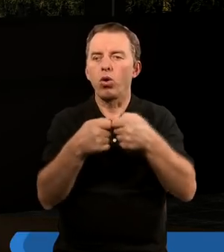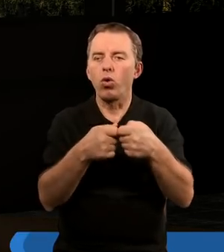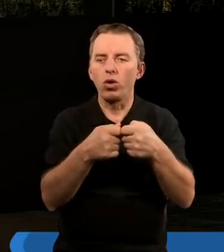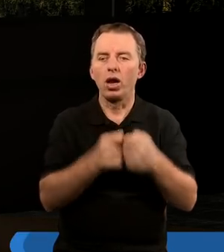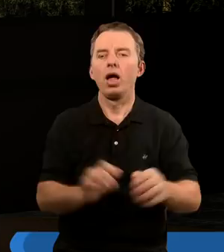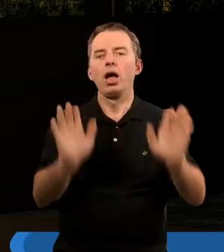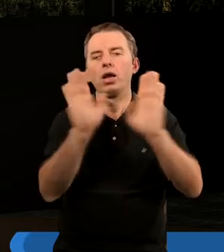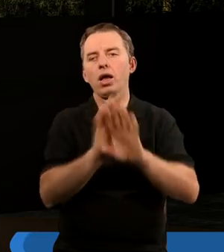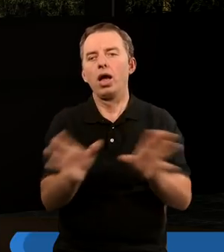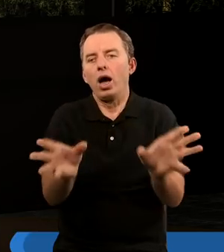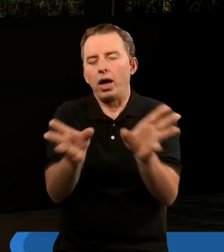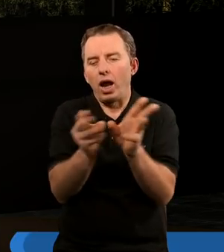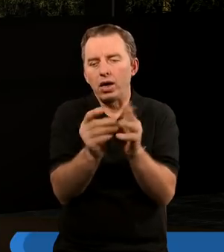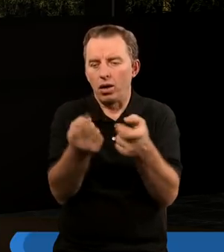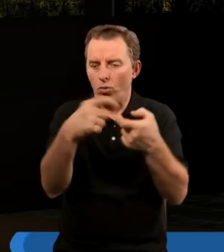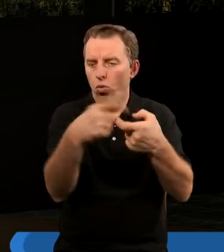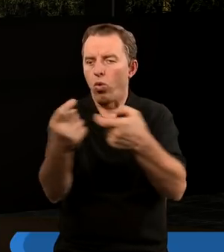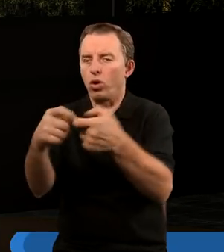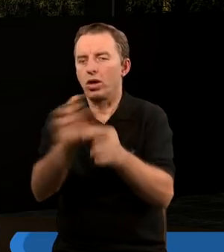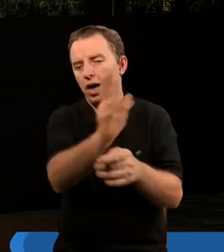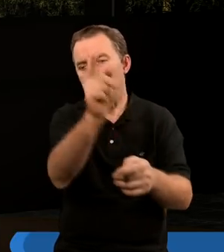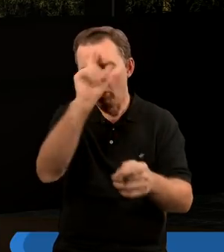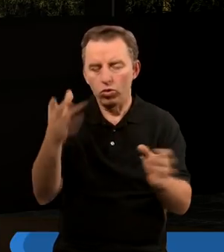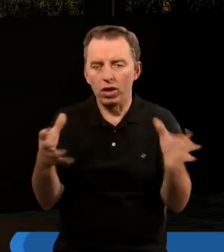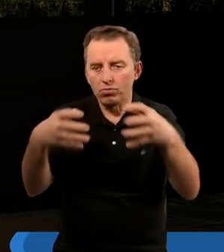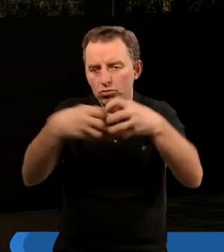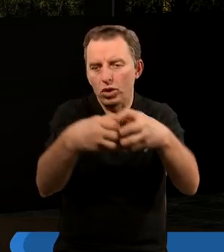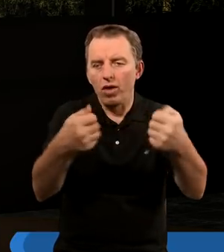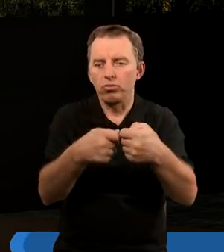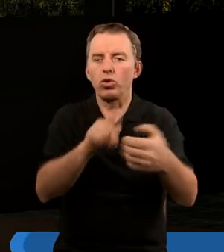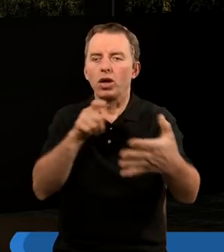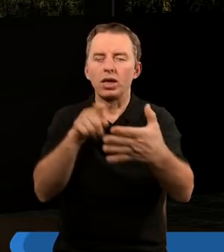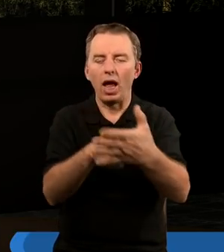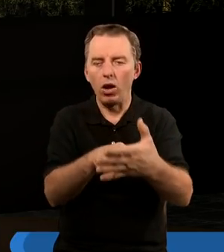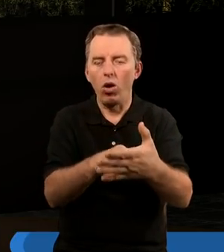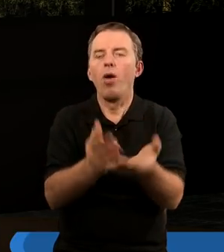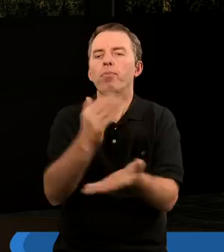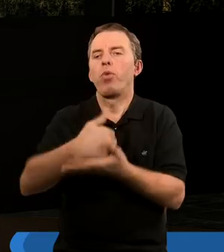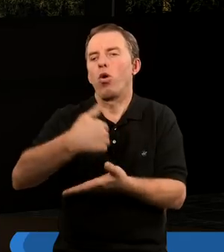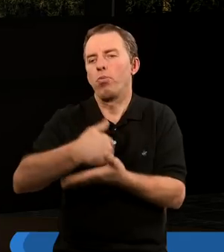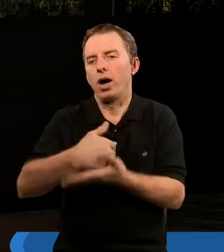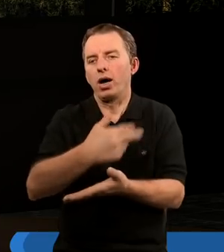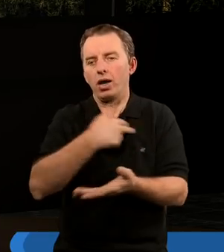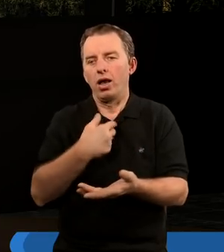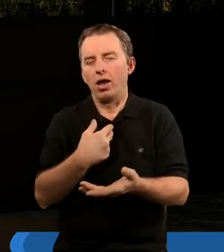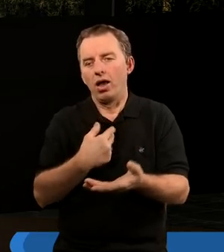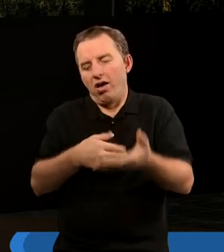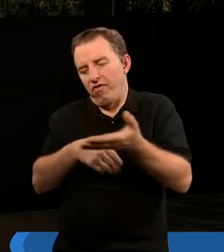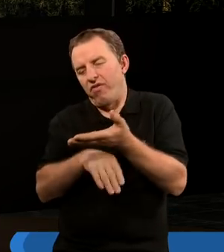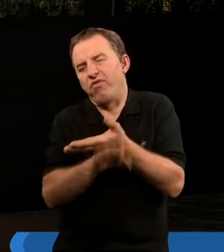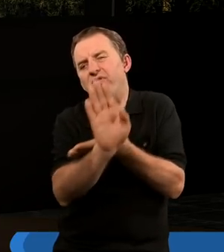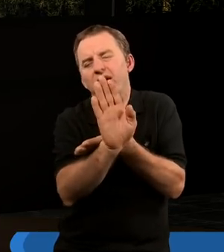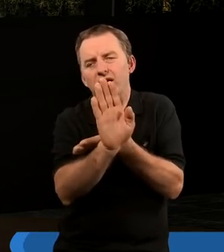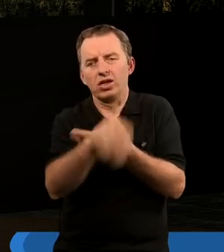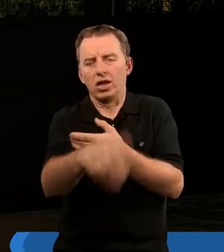nabożeństwo, kiedy razem łączymy się w jakimś konkretnym celu, pomaga nam gdzieś tam wyjść może z